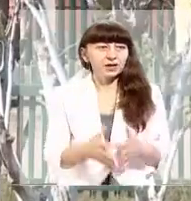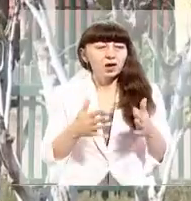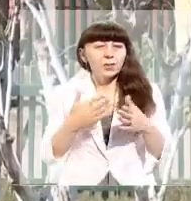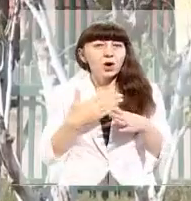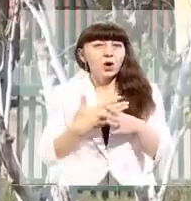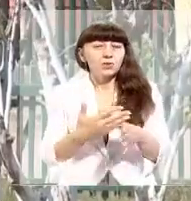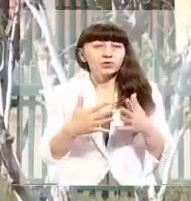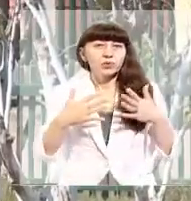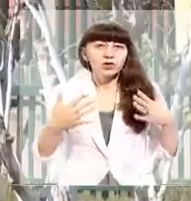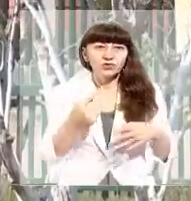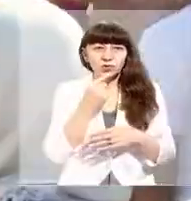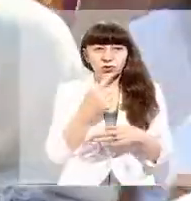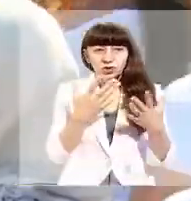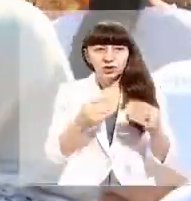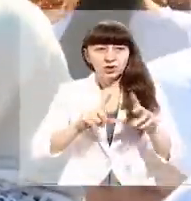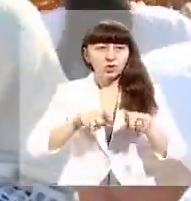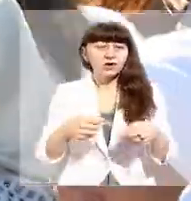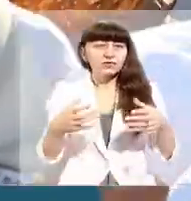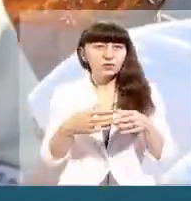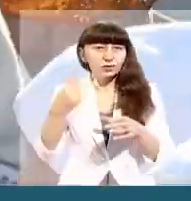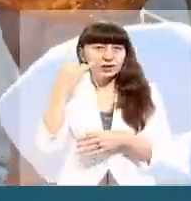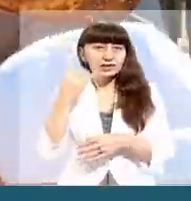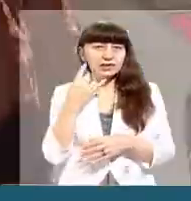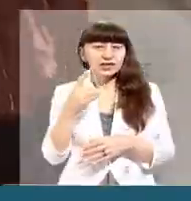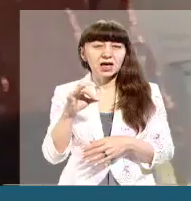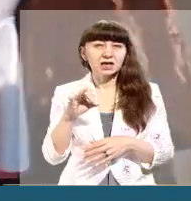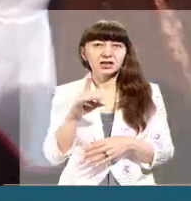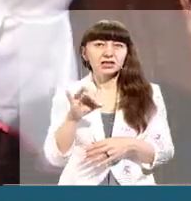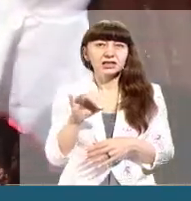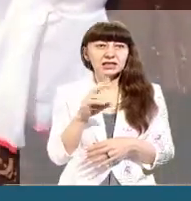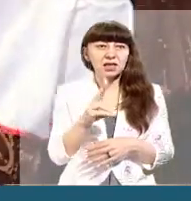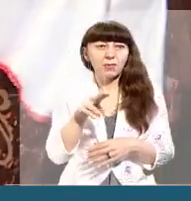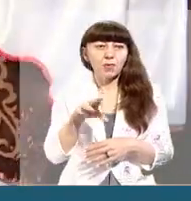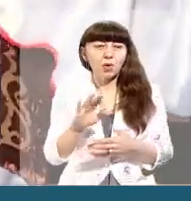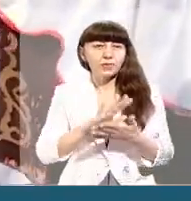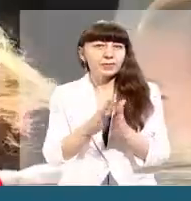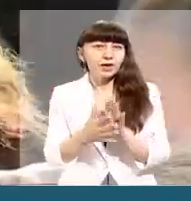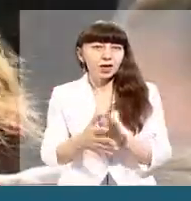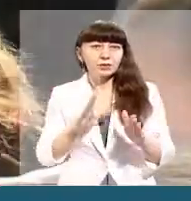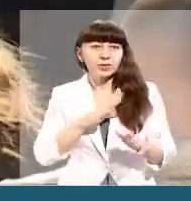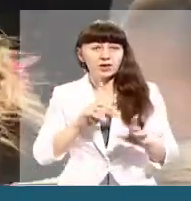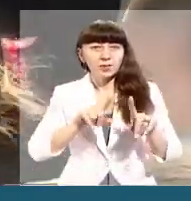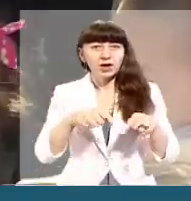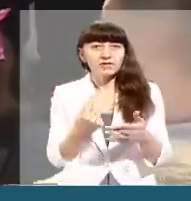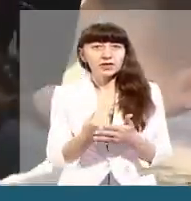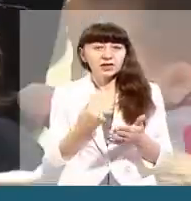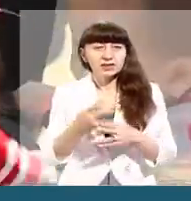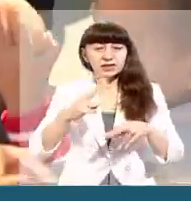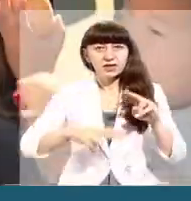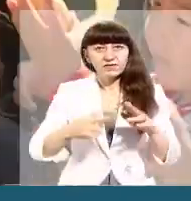Большую помощь государству в трудные дни оказал фонд «Казахстан Халкынам». В рамках меморандума им было профинансировано